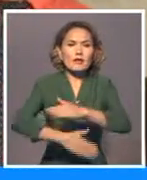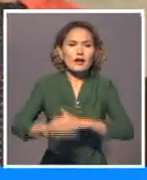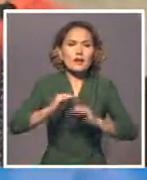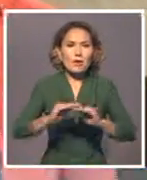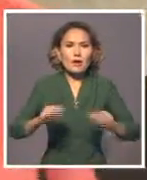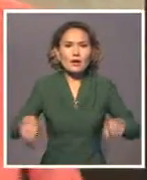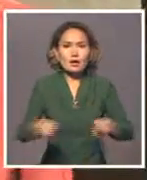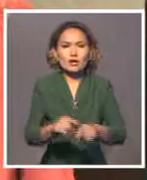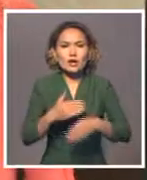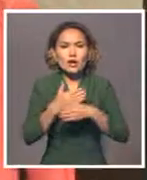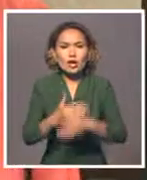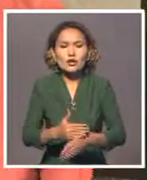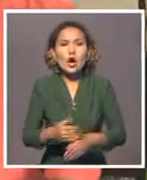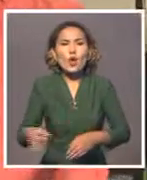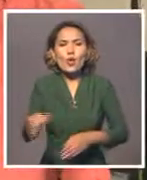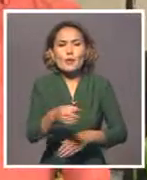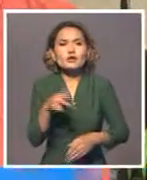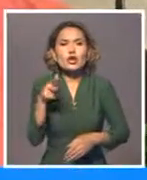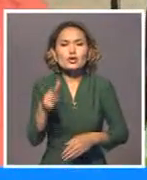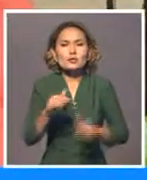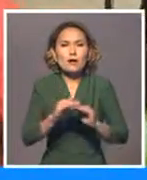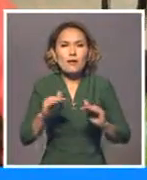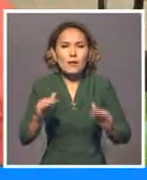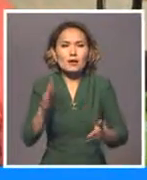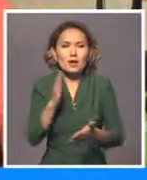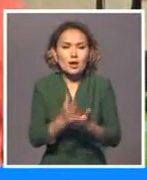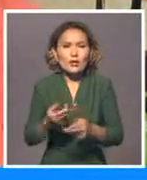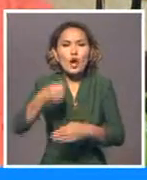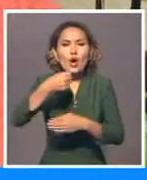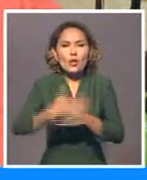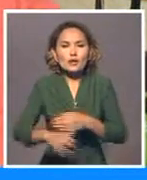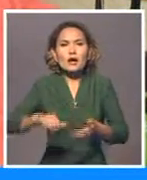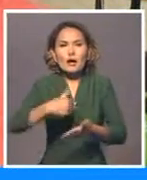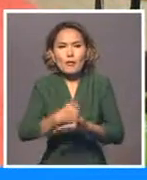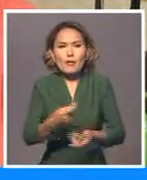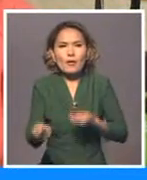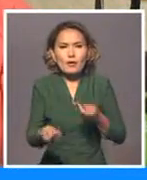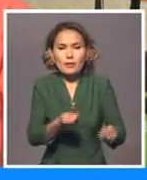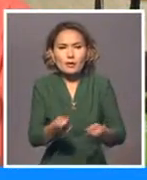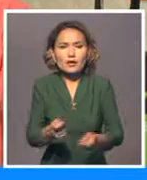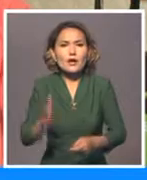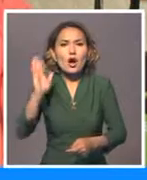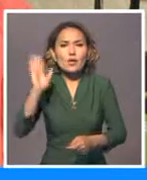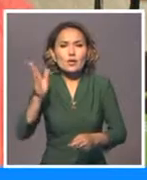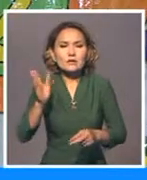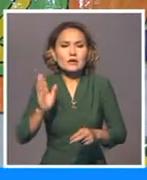3000-нан аса дәл осындай қамқорлықты қажет ететін бүлдіршін бар екенін ескерген орталық басшылығы бұл нысанды болашақта